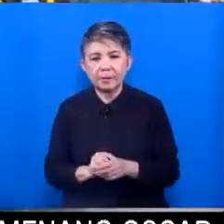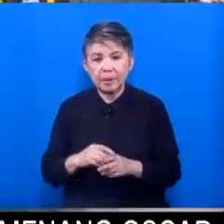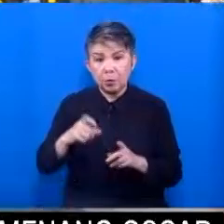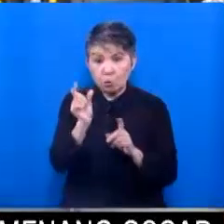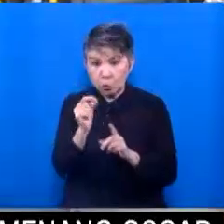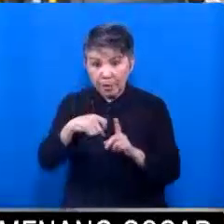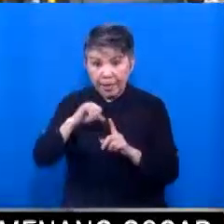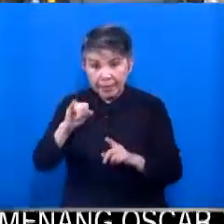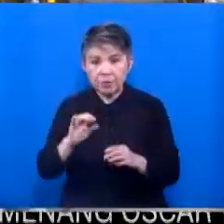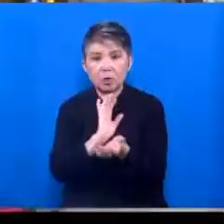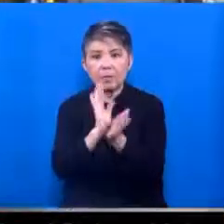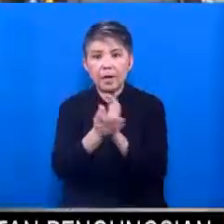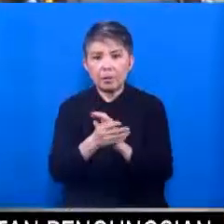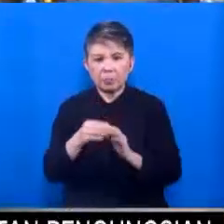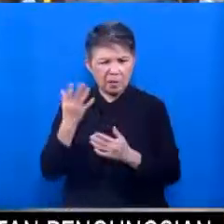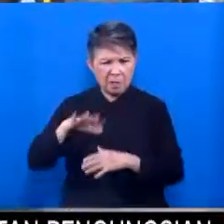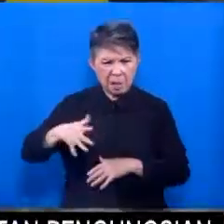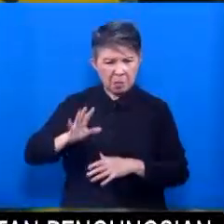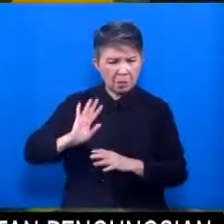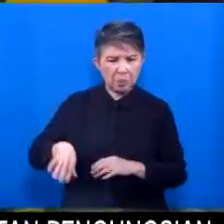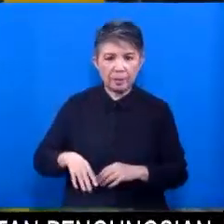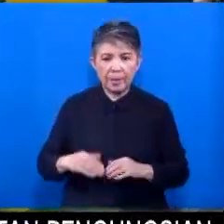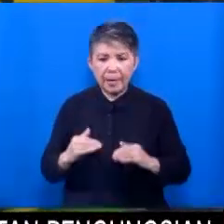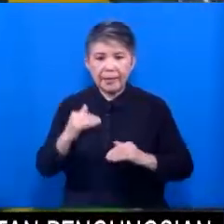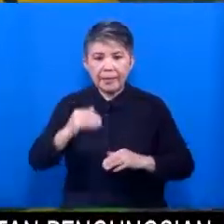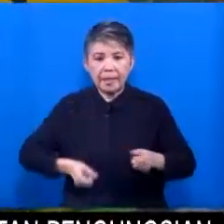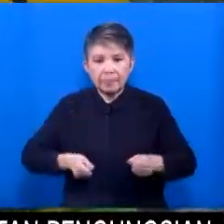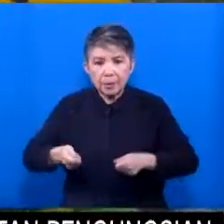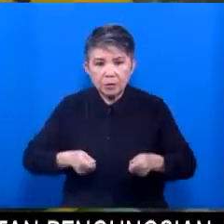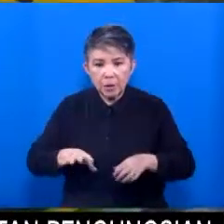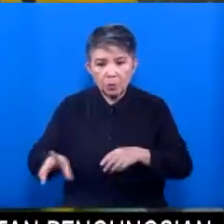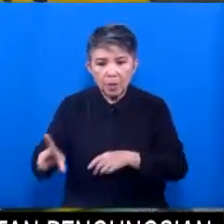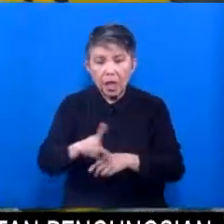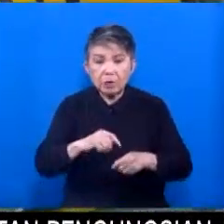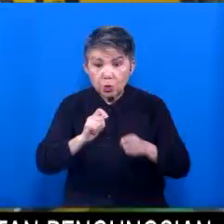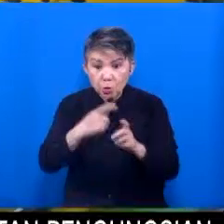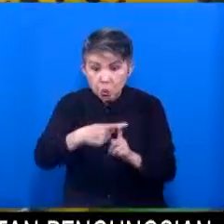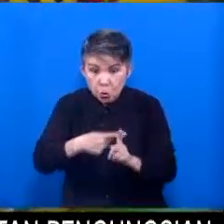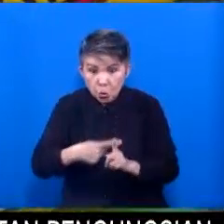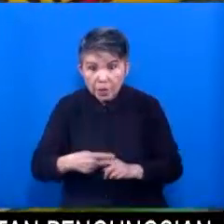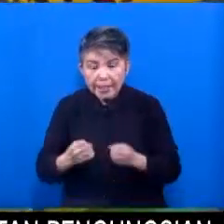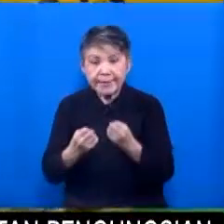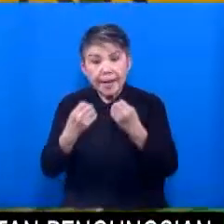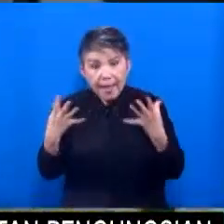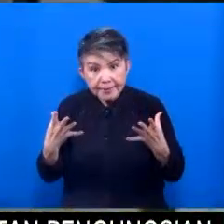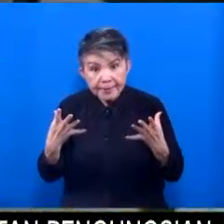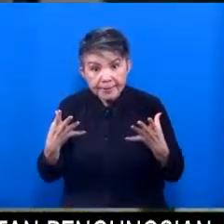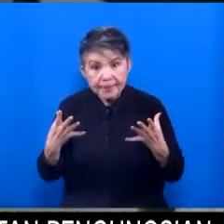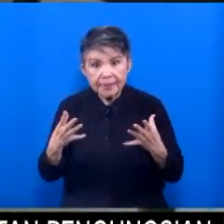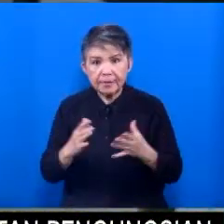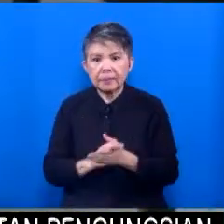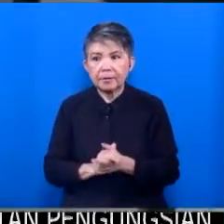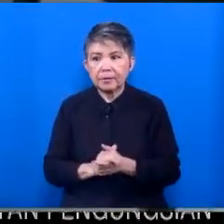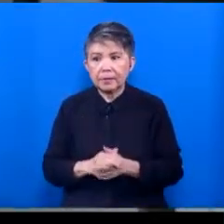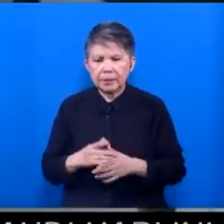Surabaya, Beni Purbantanu. Menurutnya, tingkat kemacetan suatu wilayah harus diukur dengan parameter yang jelas dan transparan.